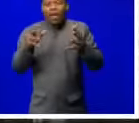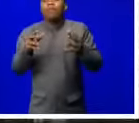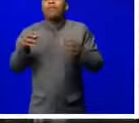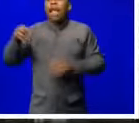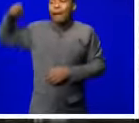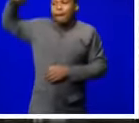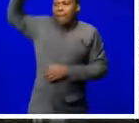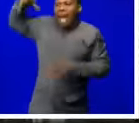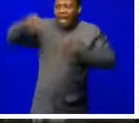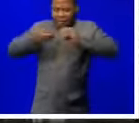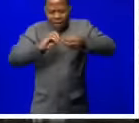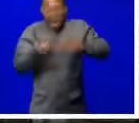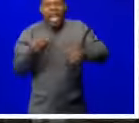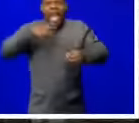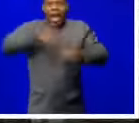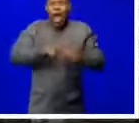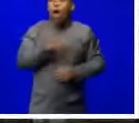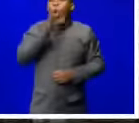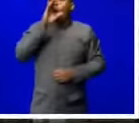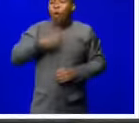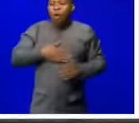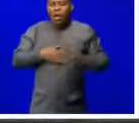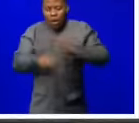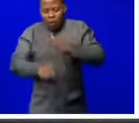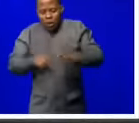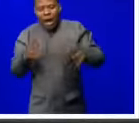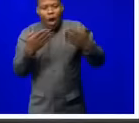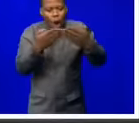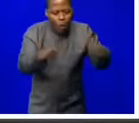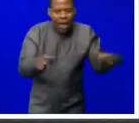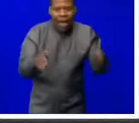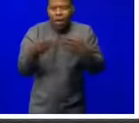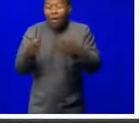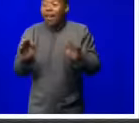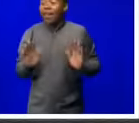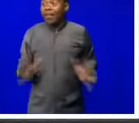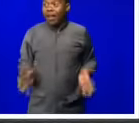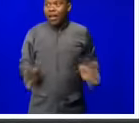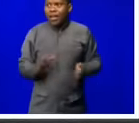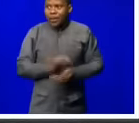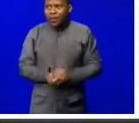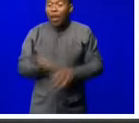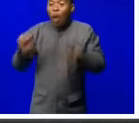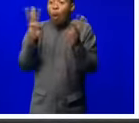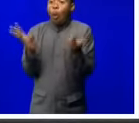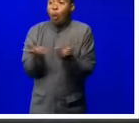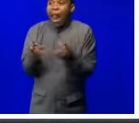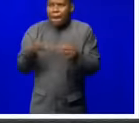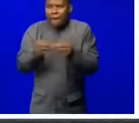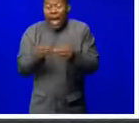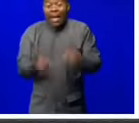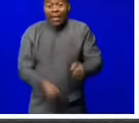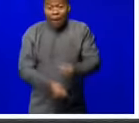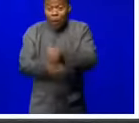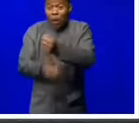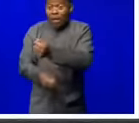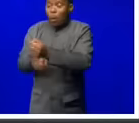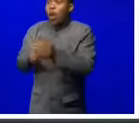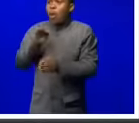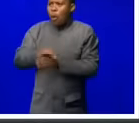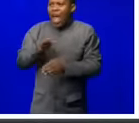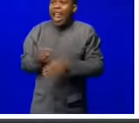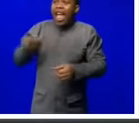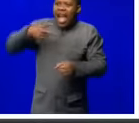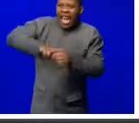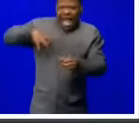sona sive emandi etindzaweni letahlukene. And so the World Bank has been a strong support. At the same time, two big projects are still ongoing